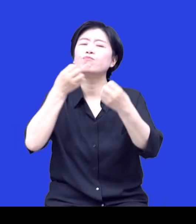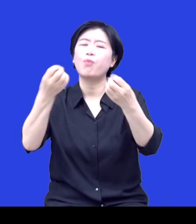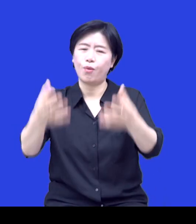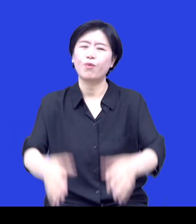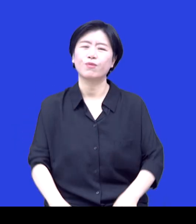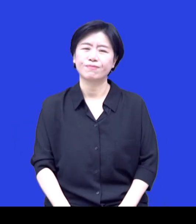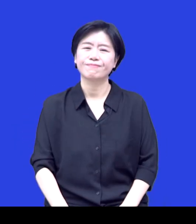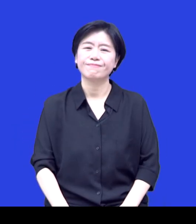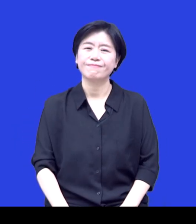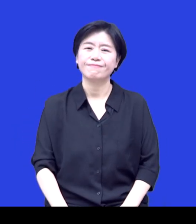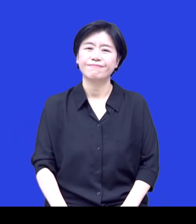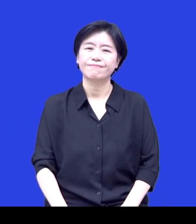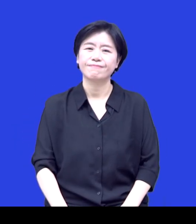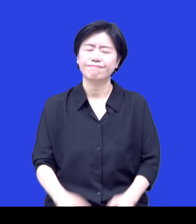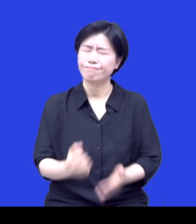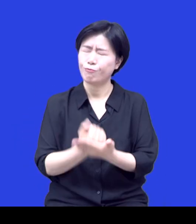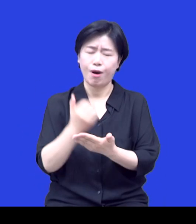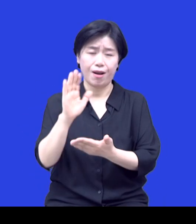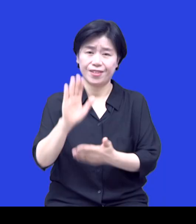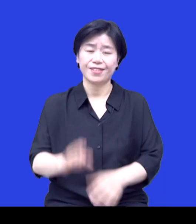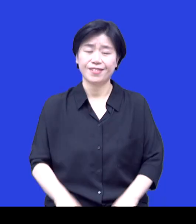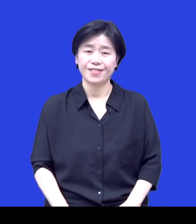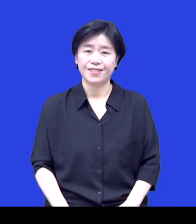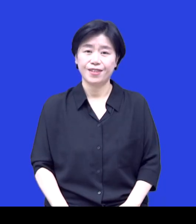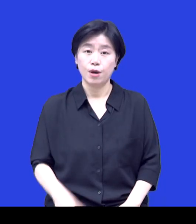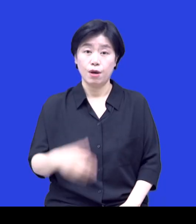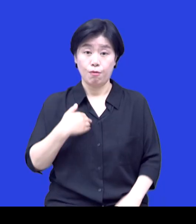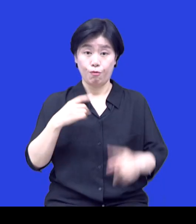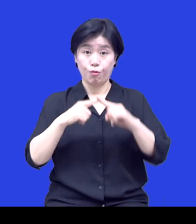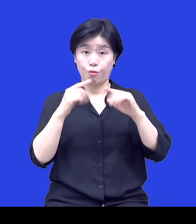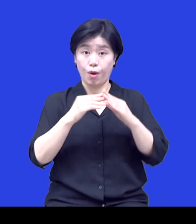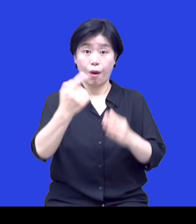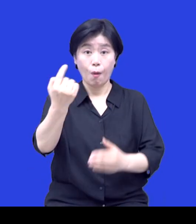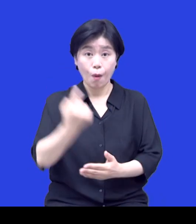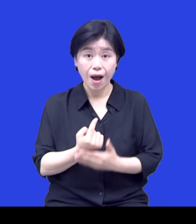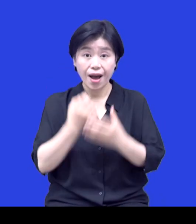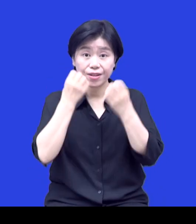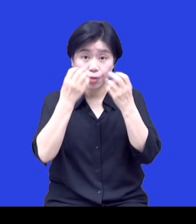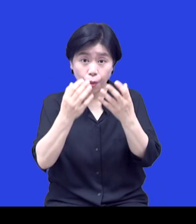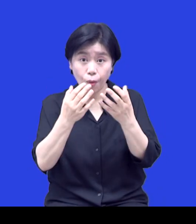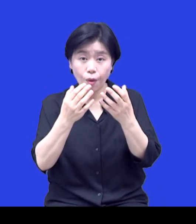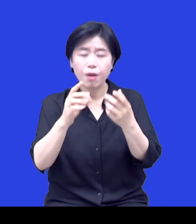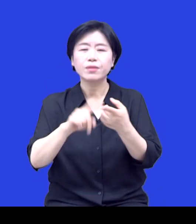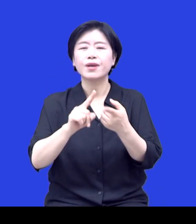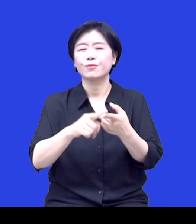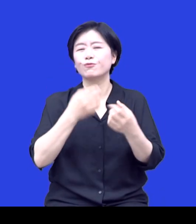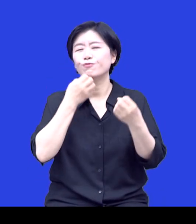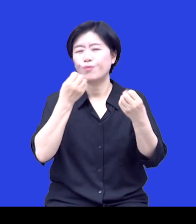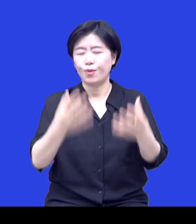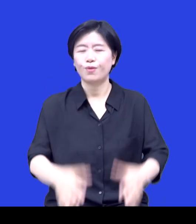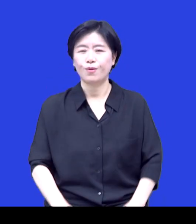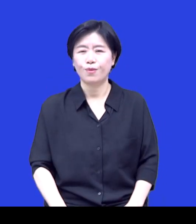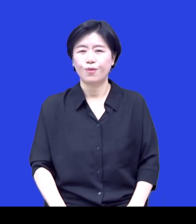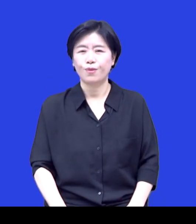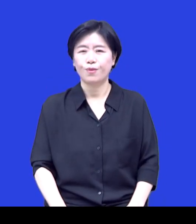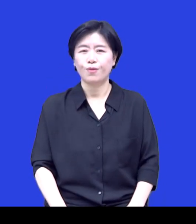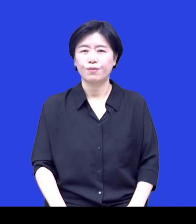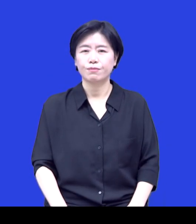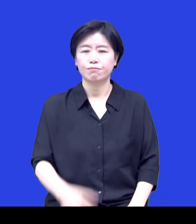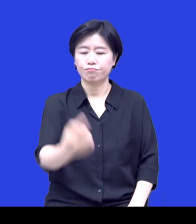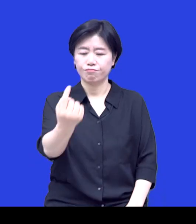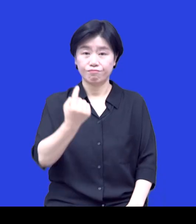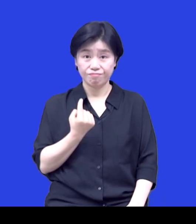파송해서 축복하고 네. 오시는 분들 감사하고 그렇지만 또 그분들이 떠나온 교회 목사님들을 위해서 기도했고 네.